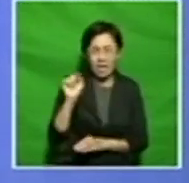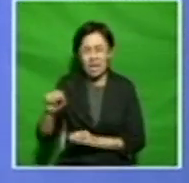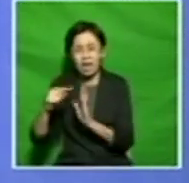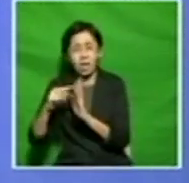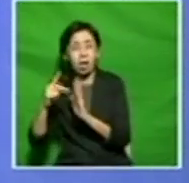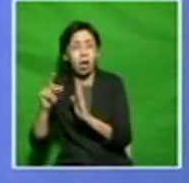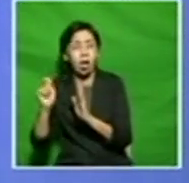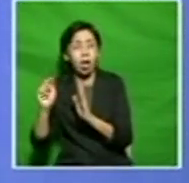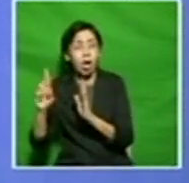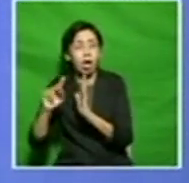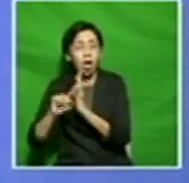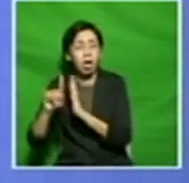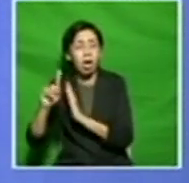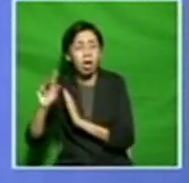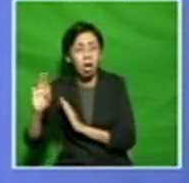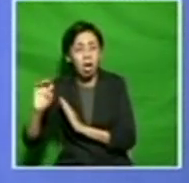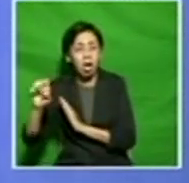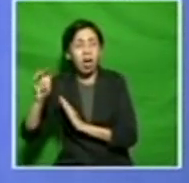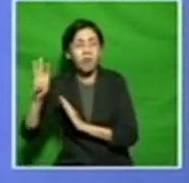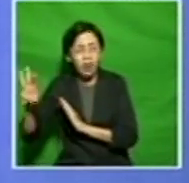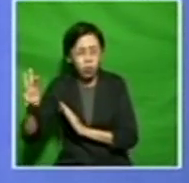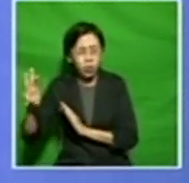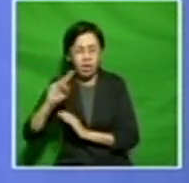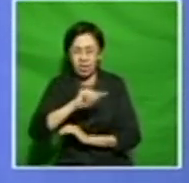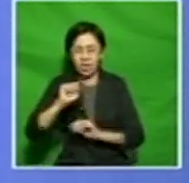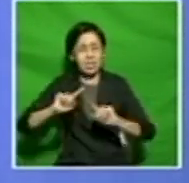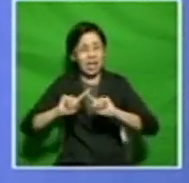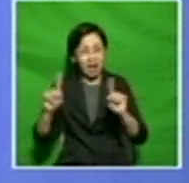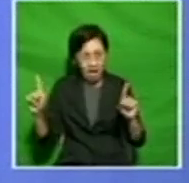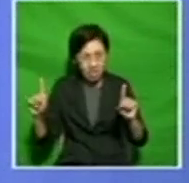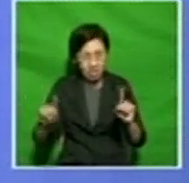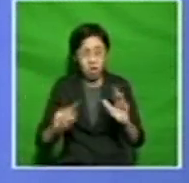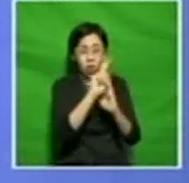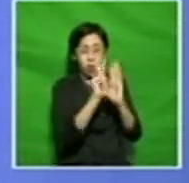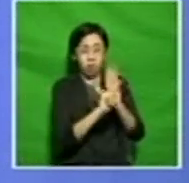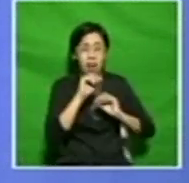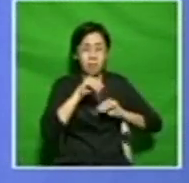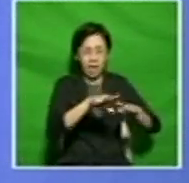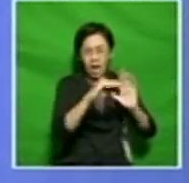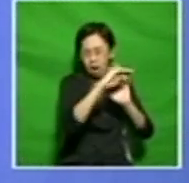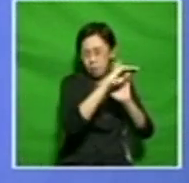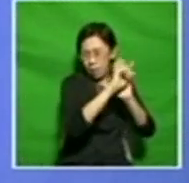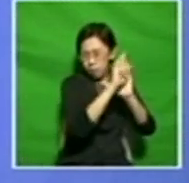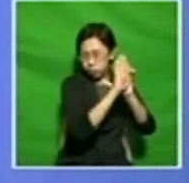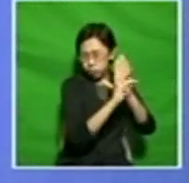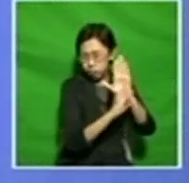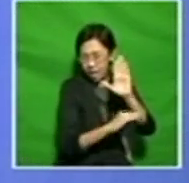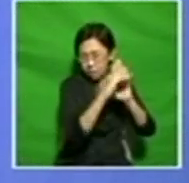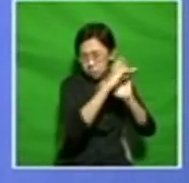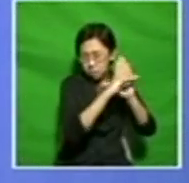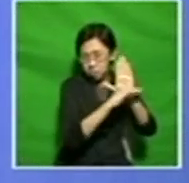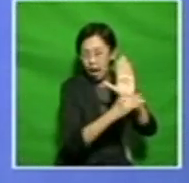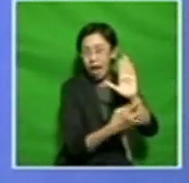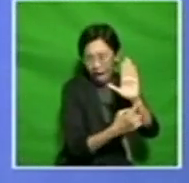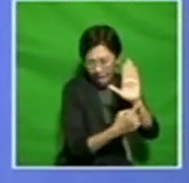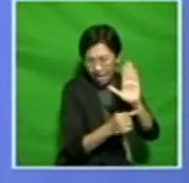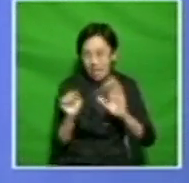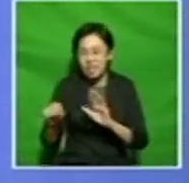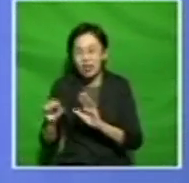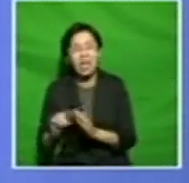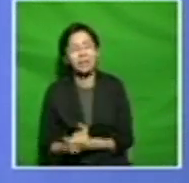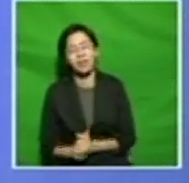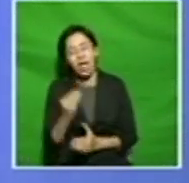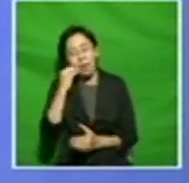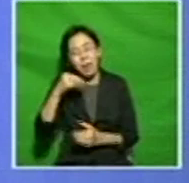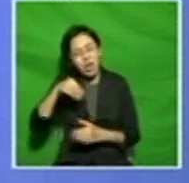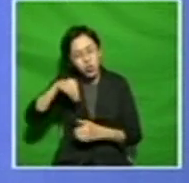ฉุกเฉินทำให้รัฐมีอำนาจ1 2 3 4 5 6 7 8 9 10 1ใน10นั้นคือเคอร์ฟิวด้วยซึ่งวันนี้ยังไม่ประกาศ